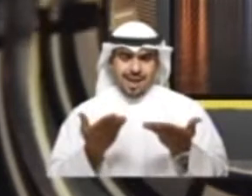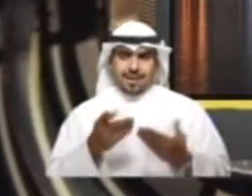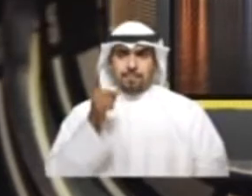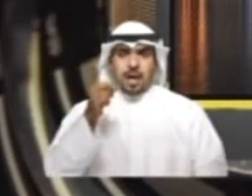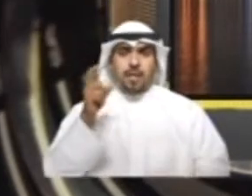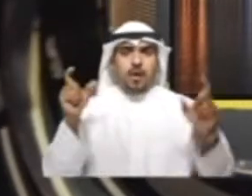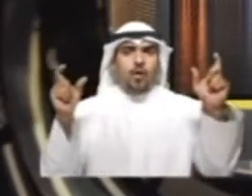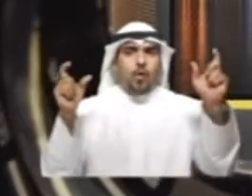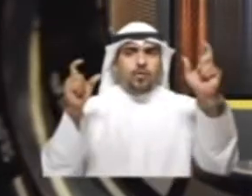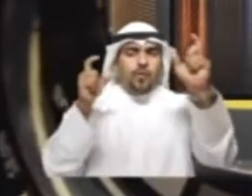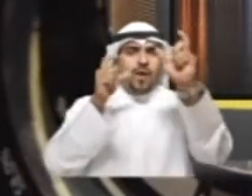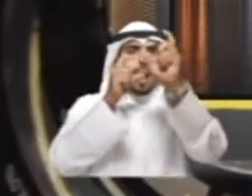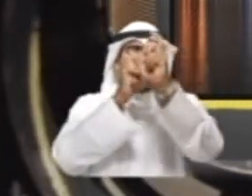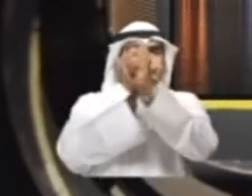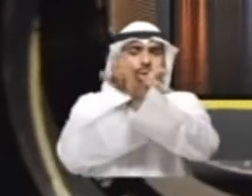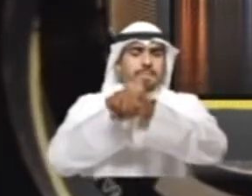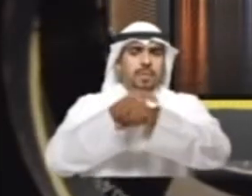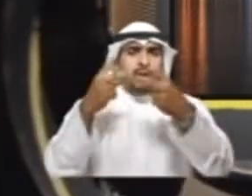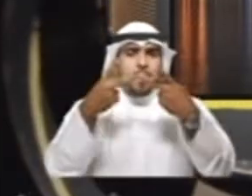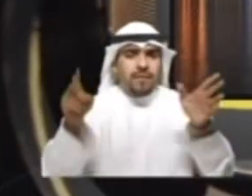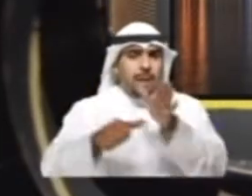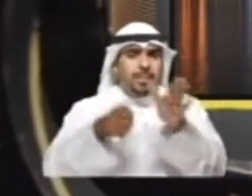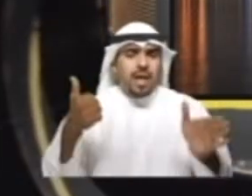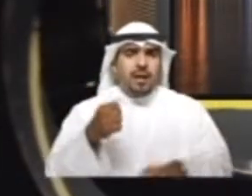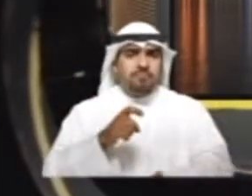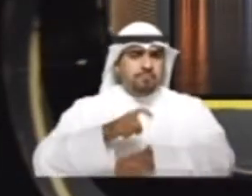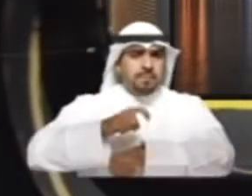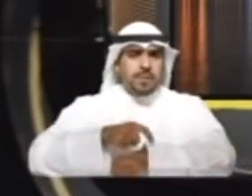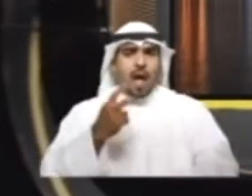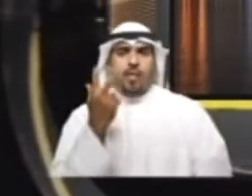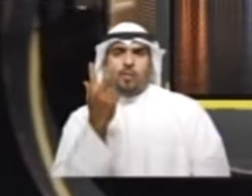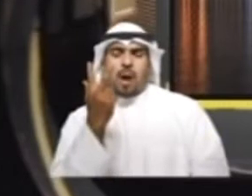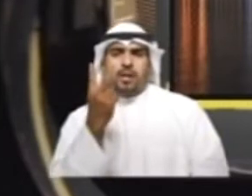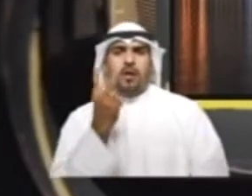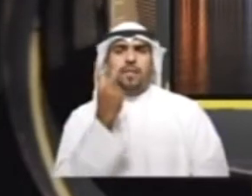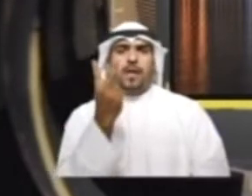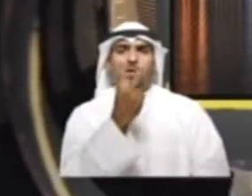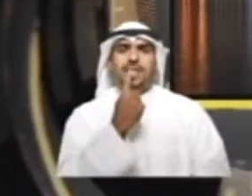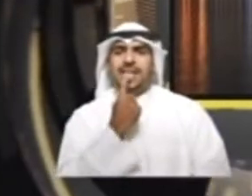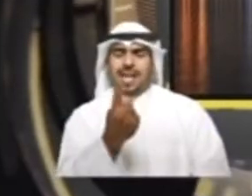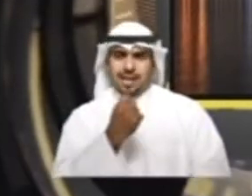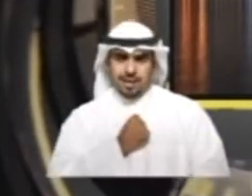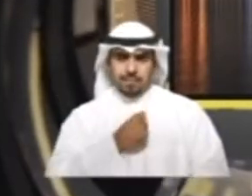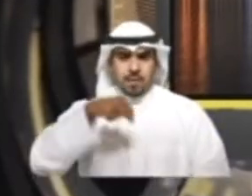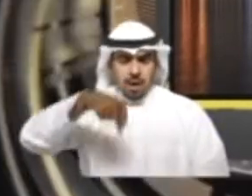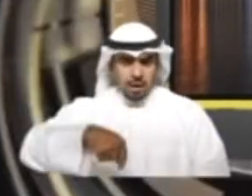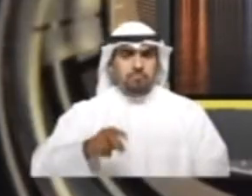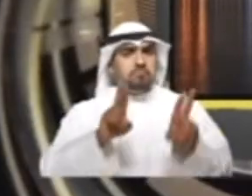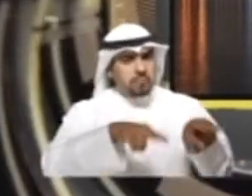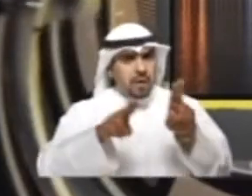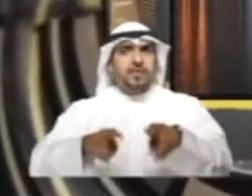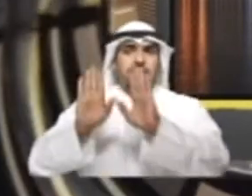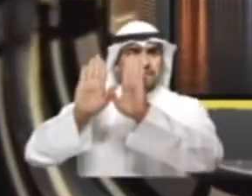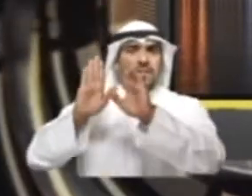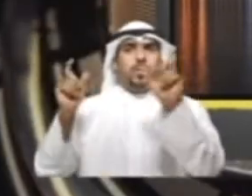مثل ما تفضلت الساعة 8:22 بالضبط، ولا تزال مستمرة ويانا، وإحنا حاليا أو بالوقت هذا تعتبر